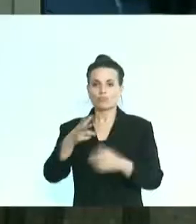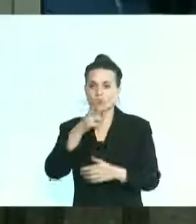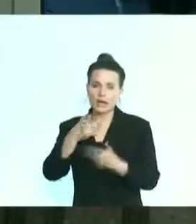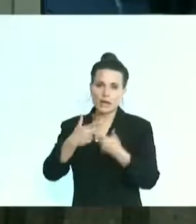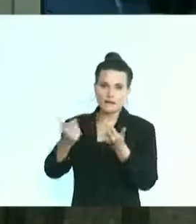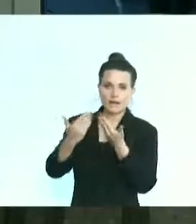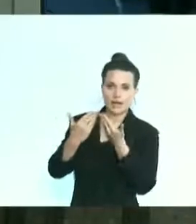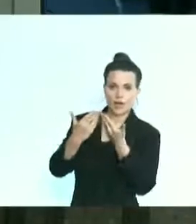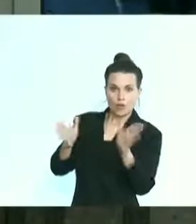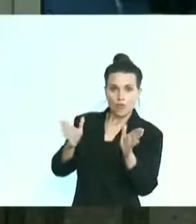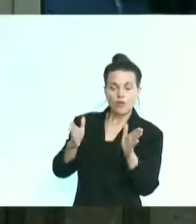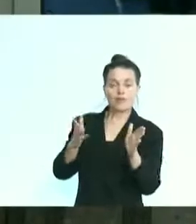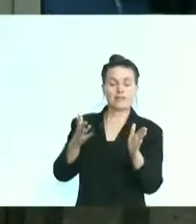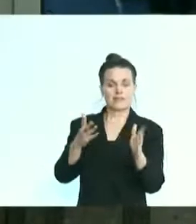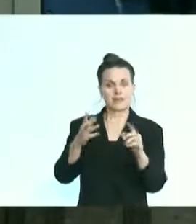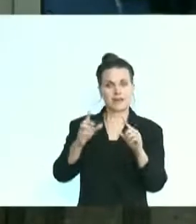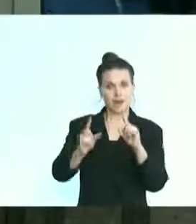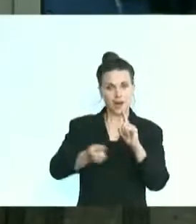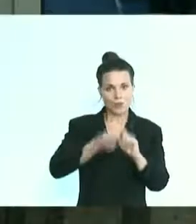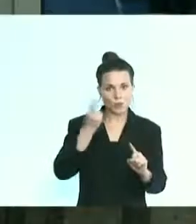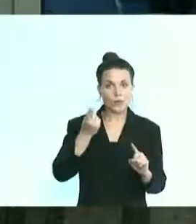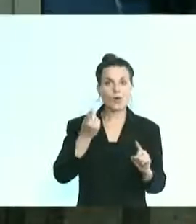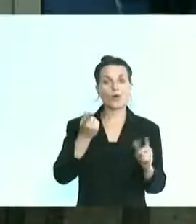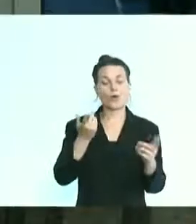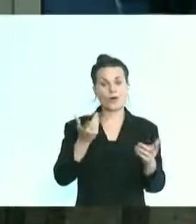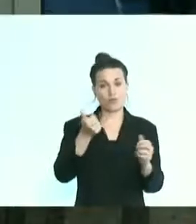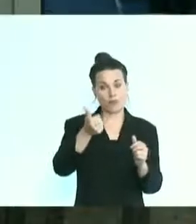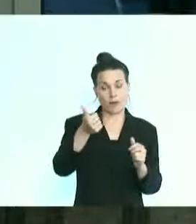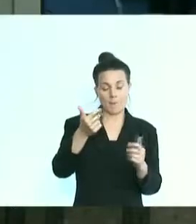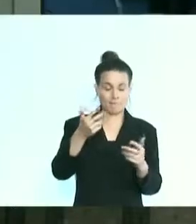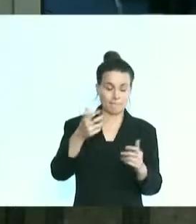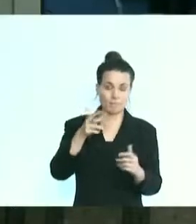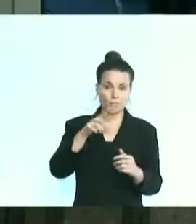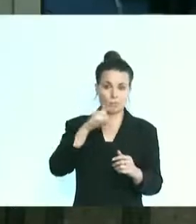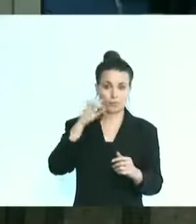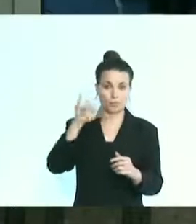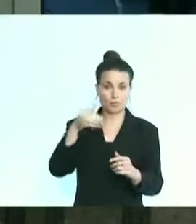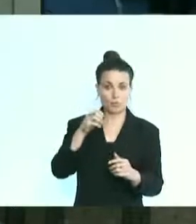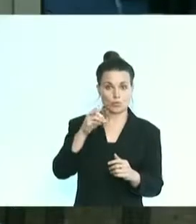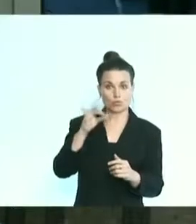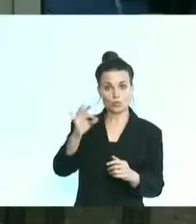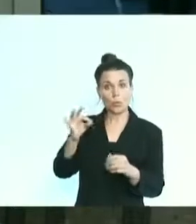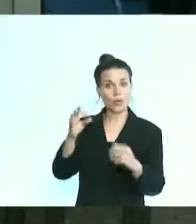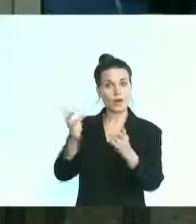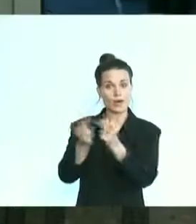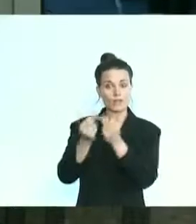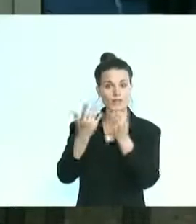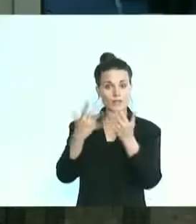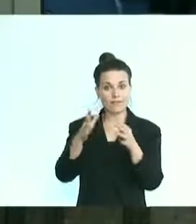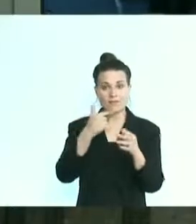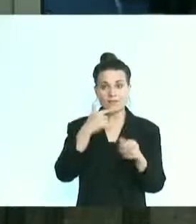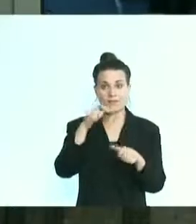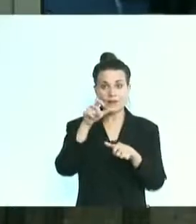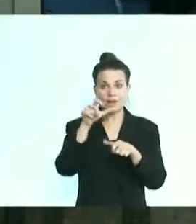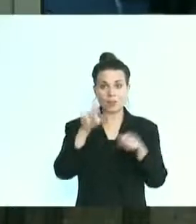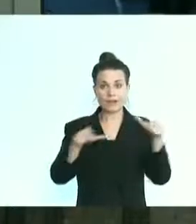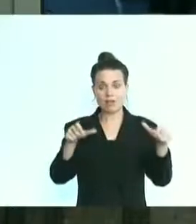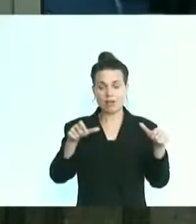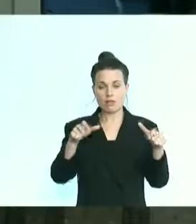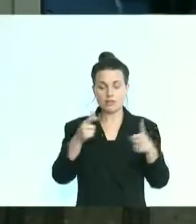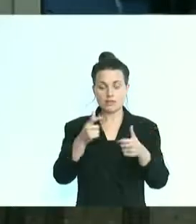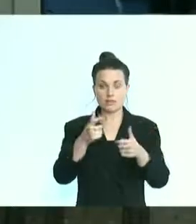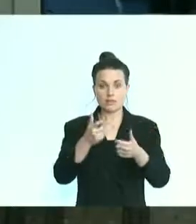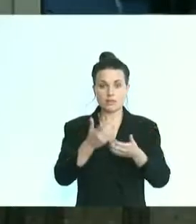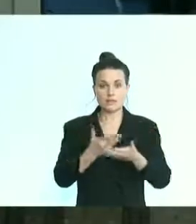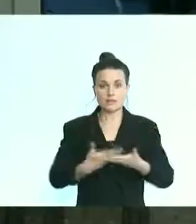une force d'investissement commercial, comme vous l'avez très bien dit. C'est plus de public, c'est plus de chiffre d'affaires. Voilà, donc c'était important de pouvoir